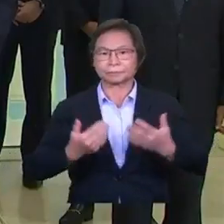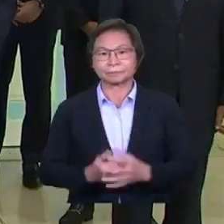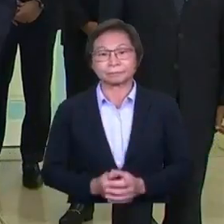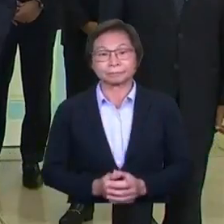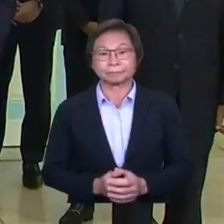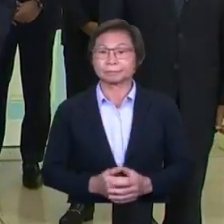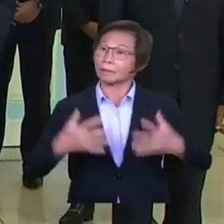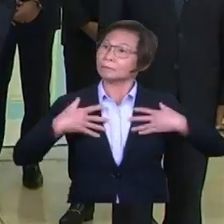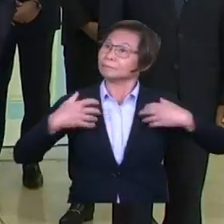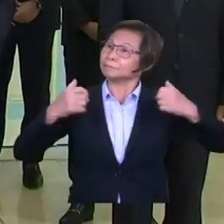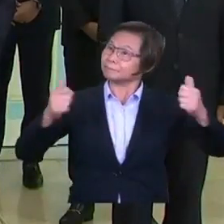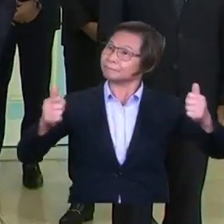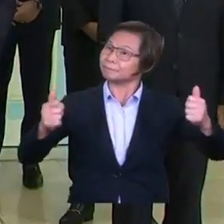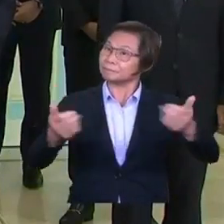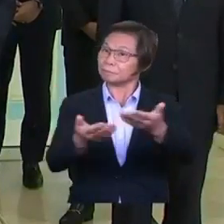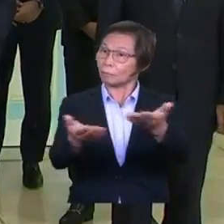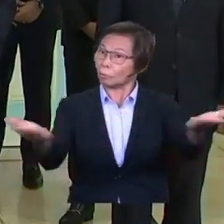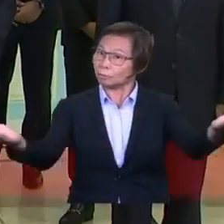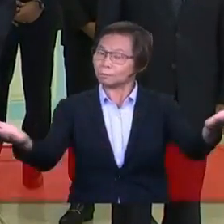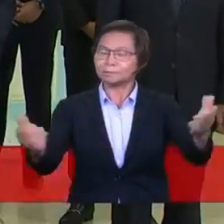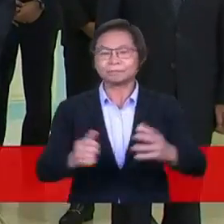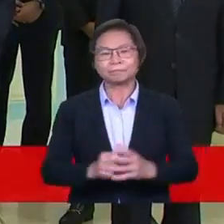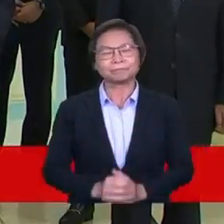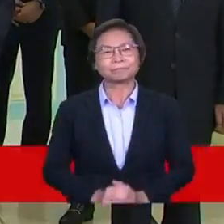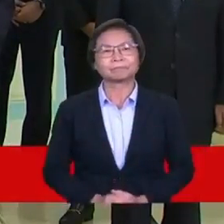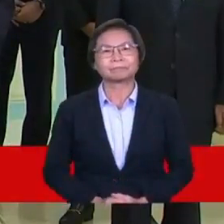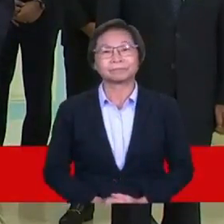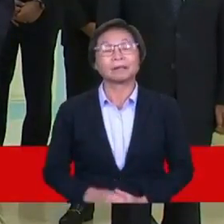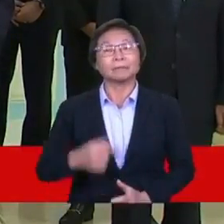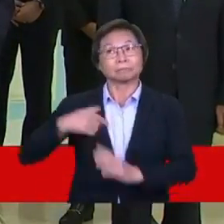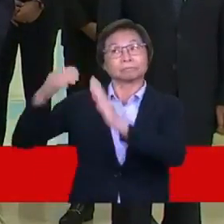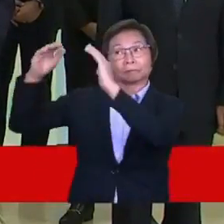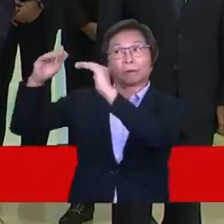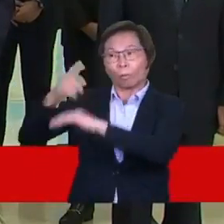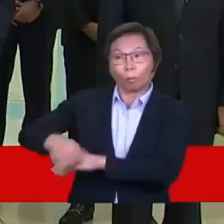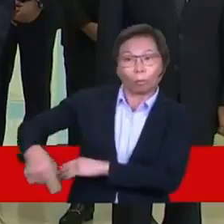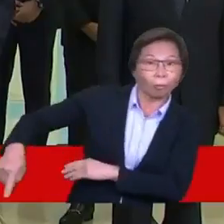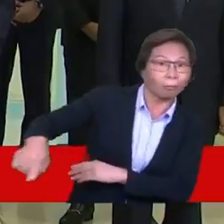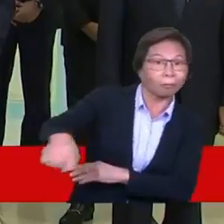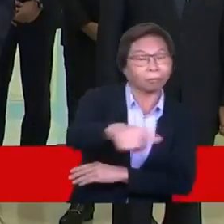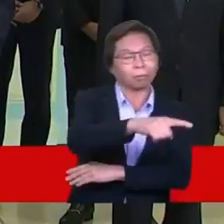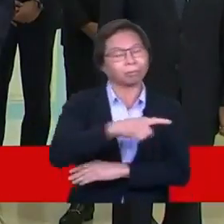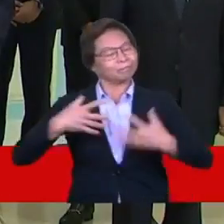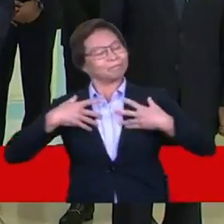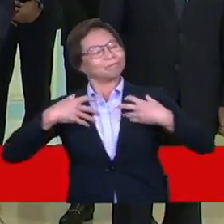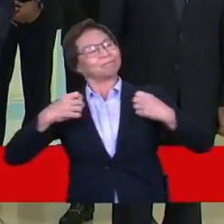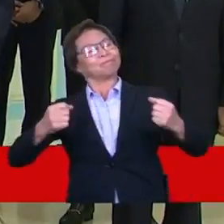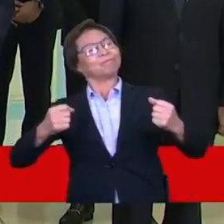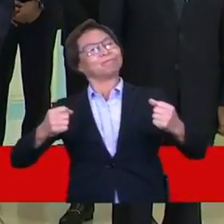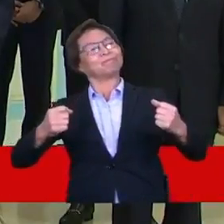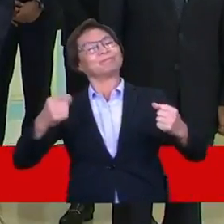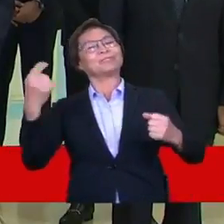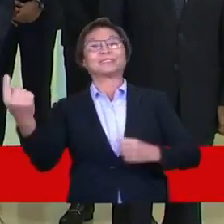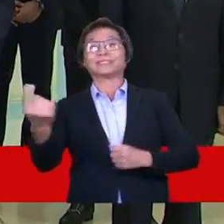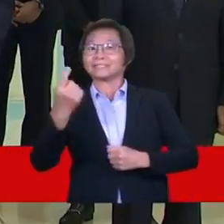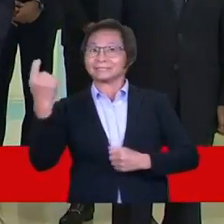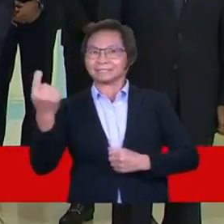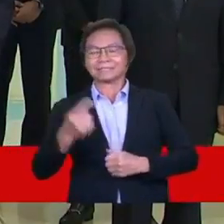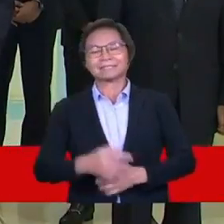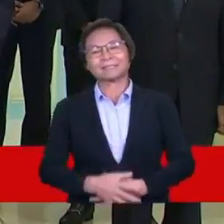apa kabar semua Hai saya lobster edan Stories clean sehat walafiat